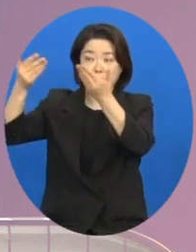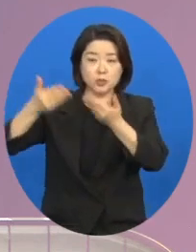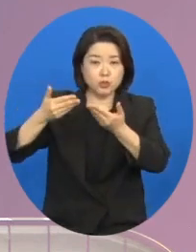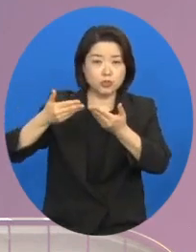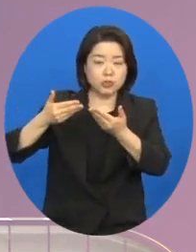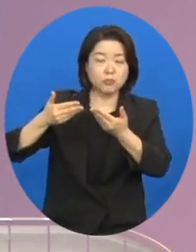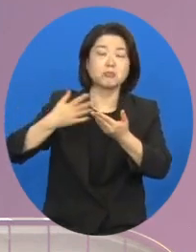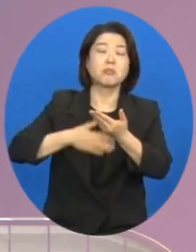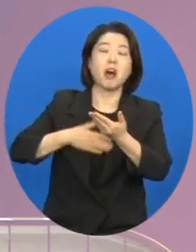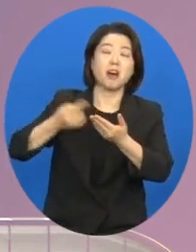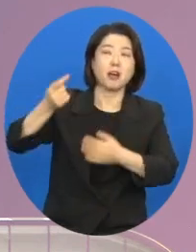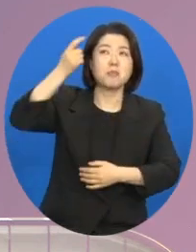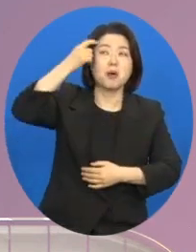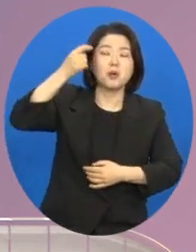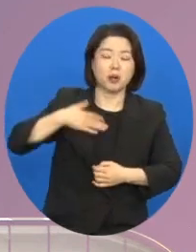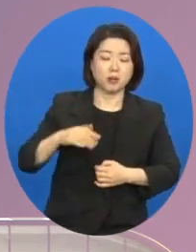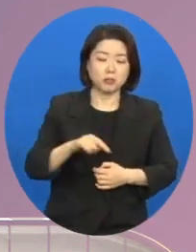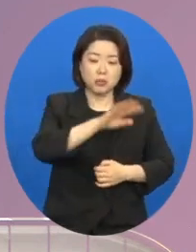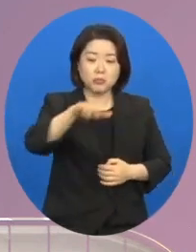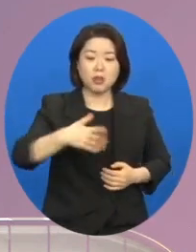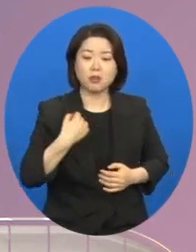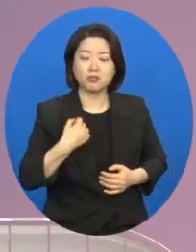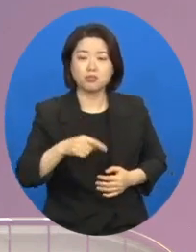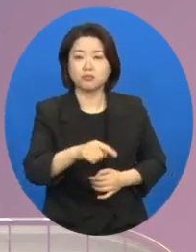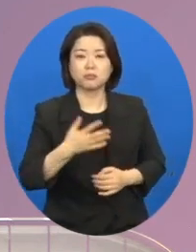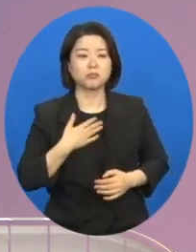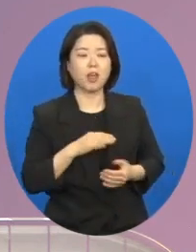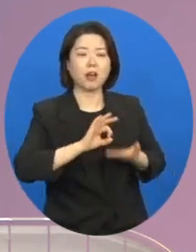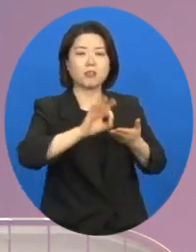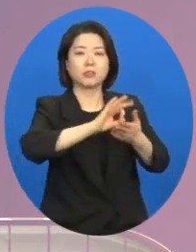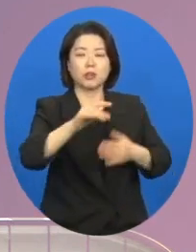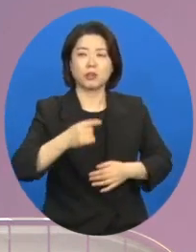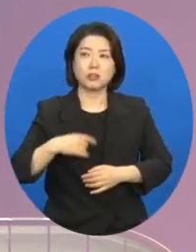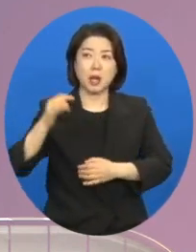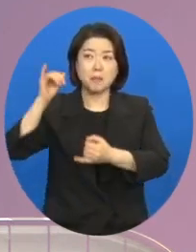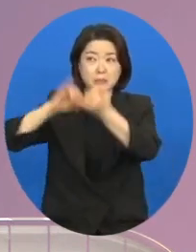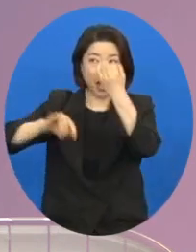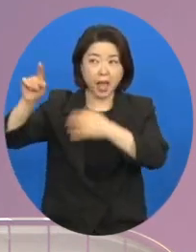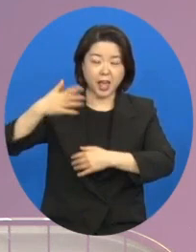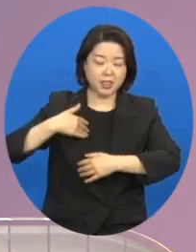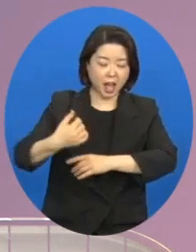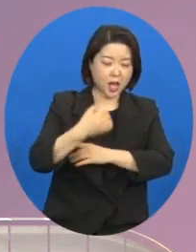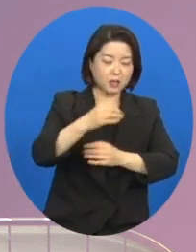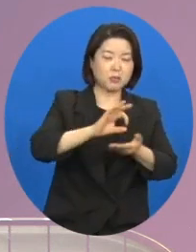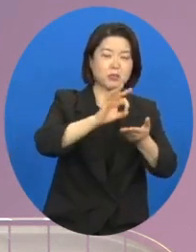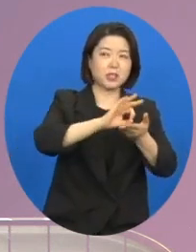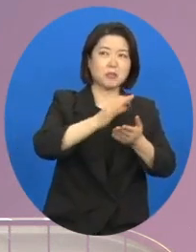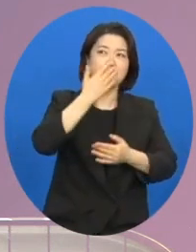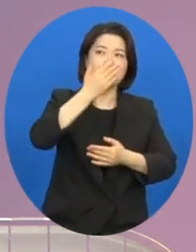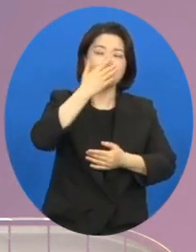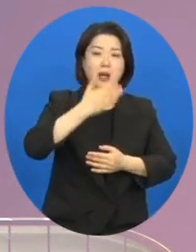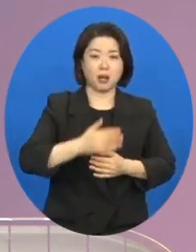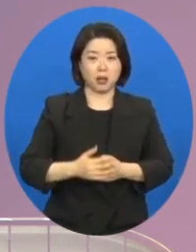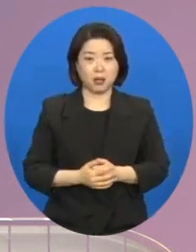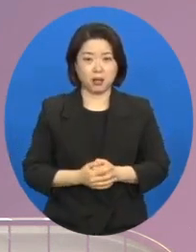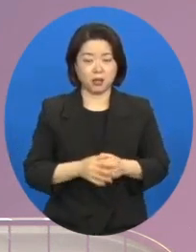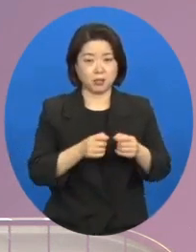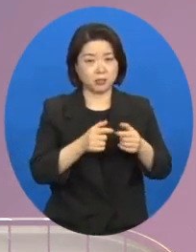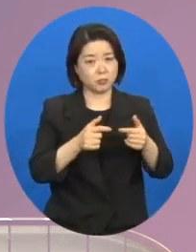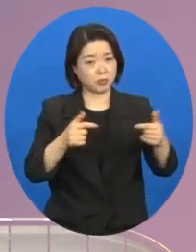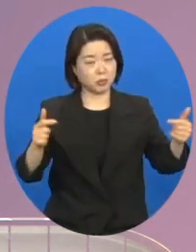힘이야. 내가 하면 할 수 있지 뭐. 에이 그 말씀 어겨도 이거 내 힘 쓰는 건 문제가 없을 거야. 점점